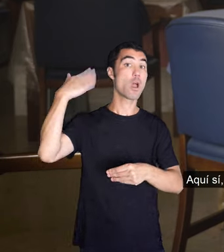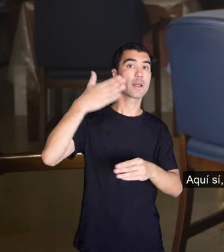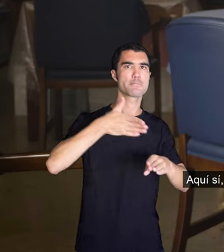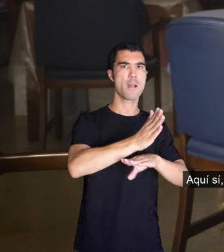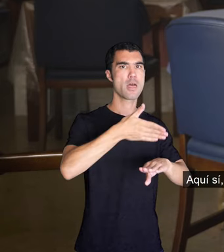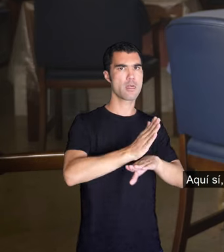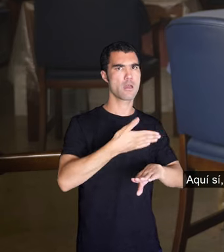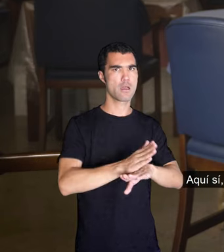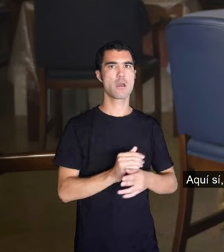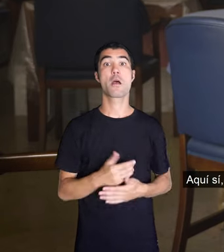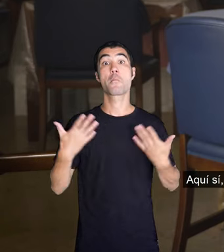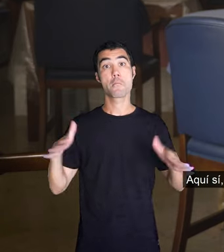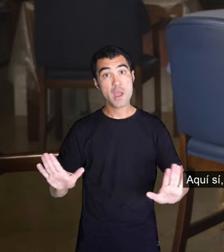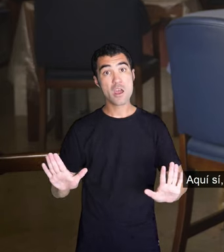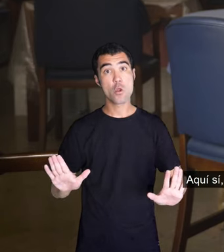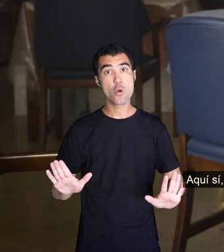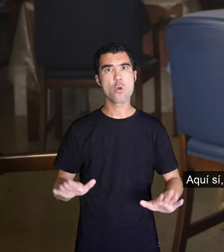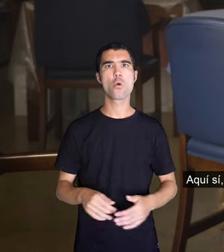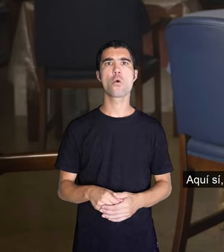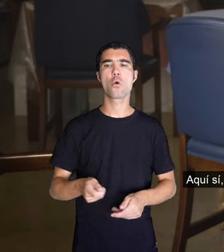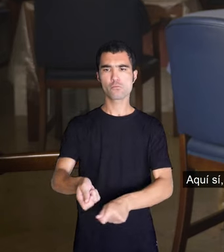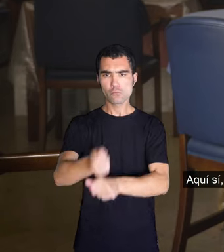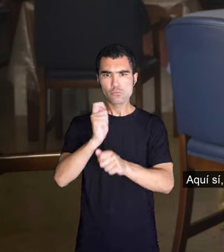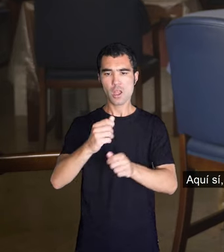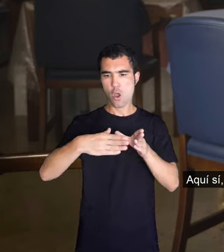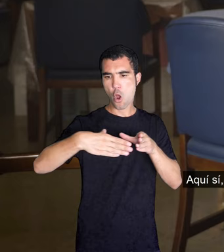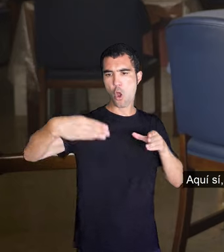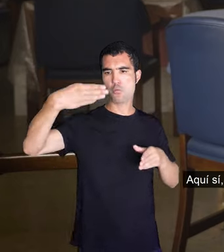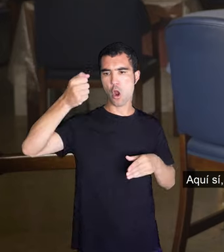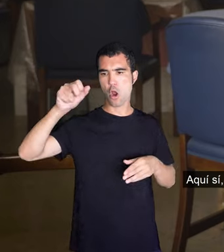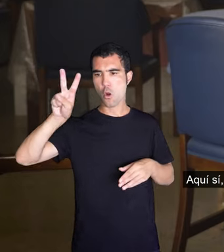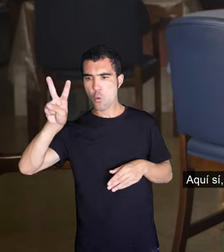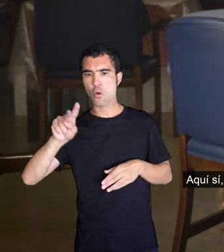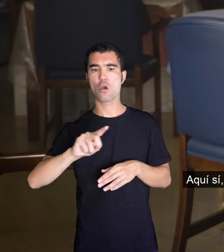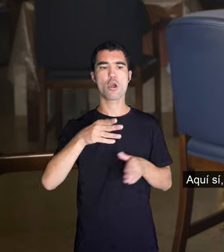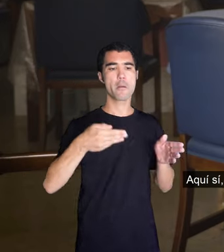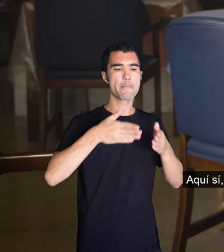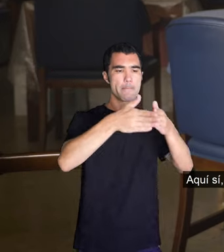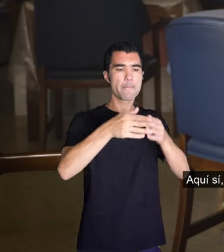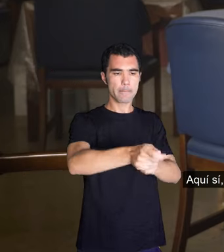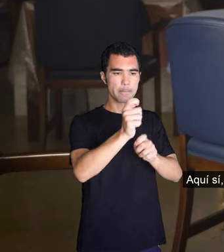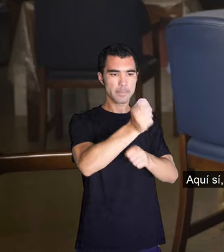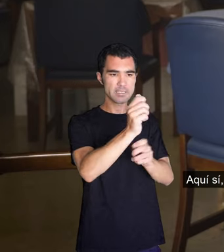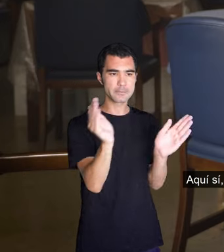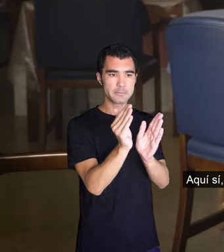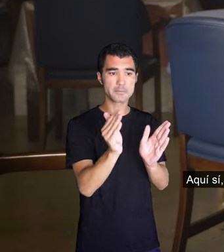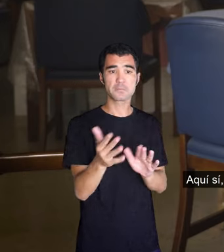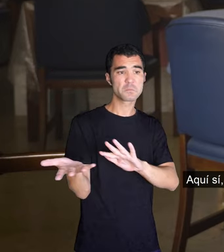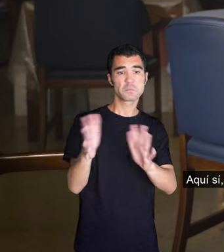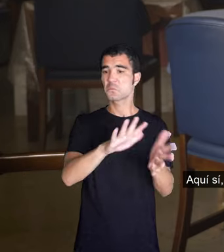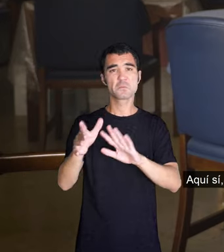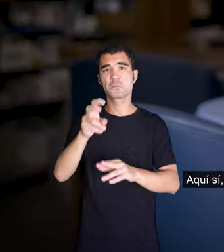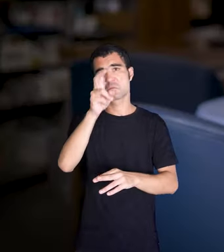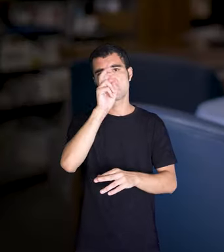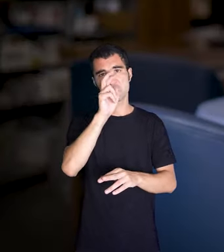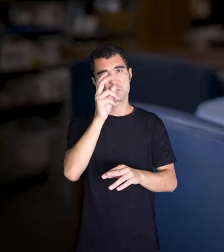madera. Però la pesca de bou i la pesca petita, poco más o menos el